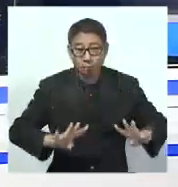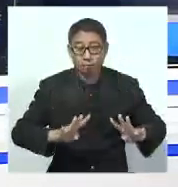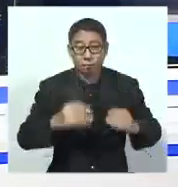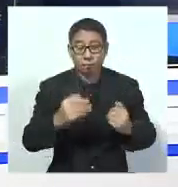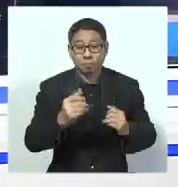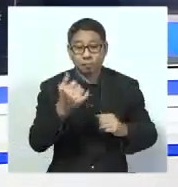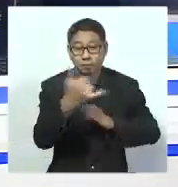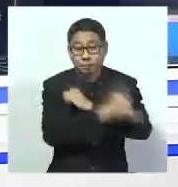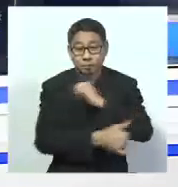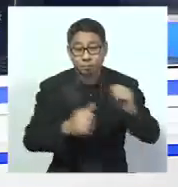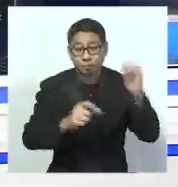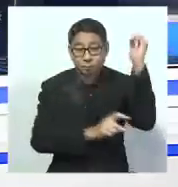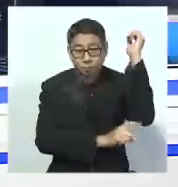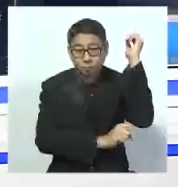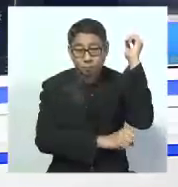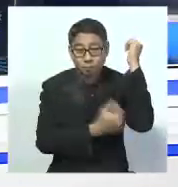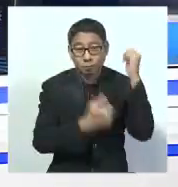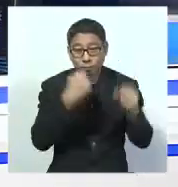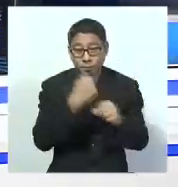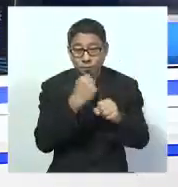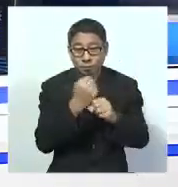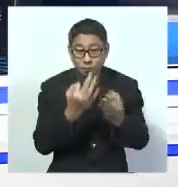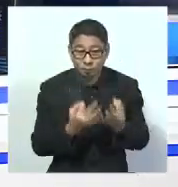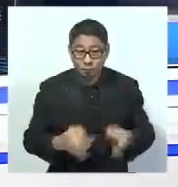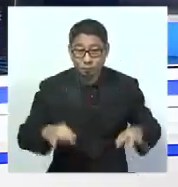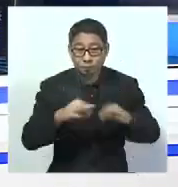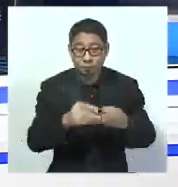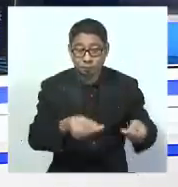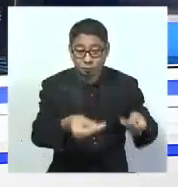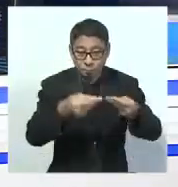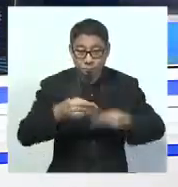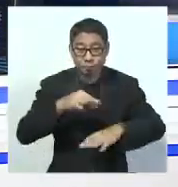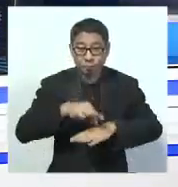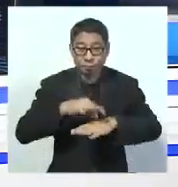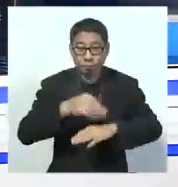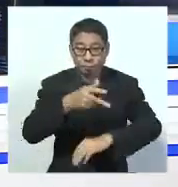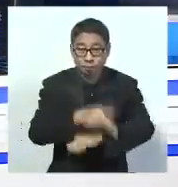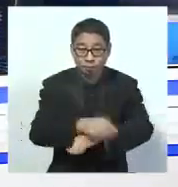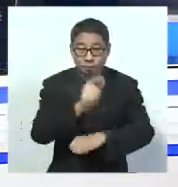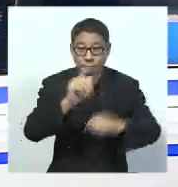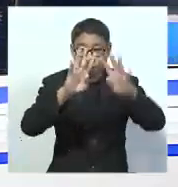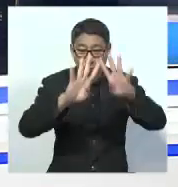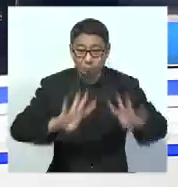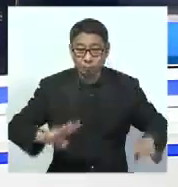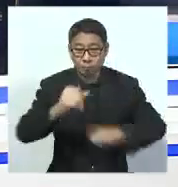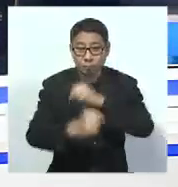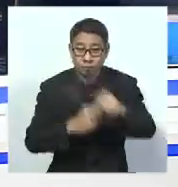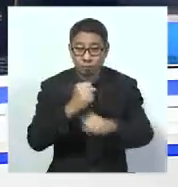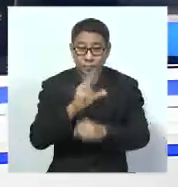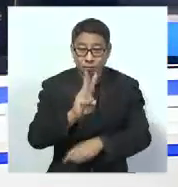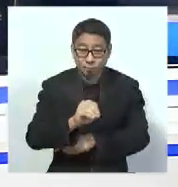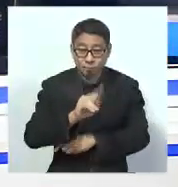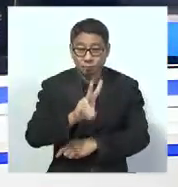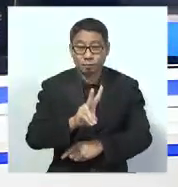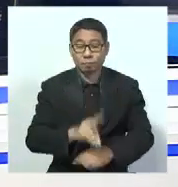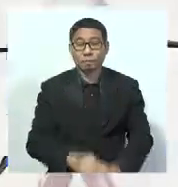ที่สิงคโปร์นะครับโดยมีภารกิจสำคัญนั่นก็คือการรับมอบตำแหน่งประธานอาเซียนประจำปี2562นั่นเ